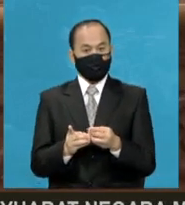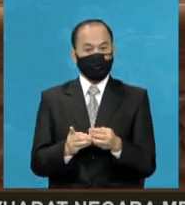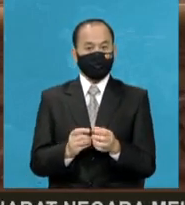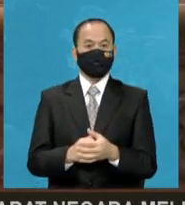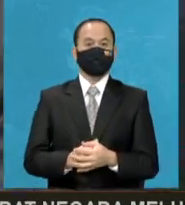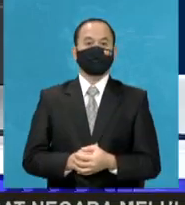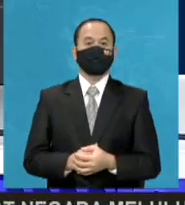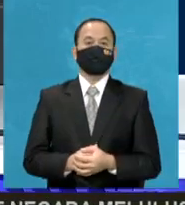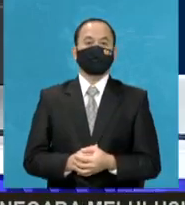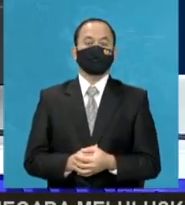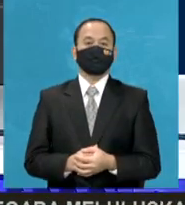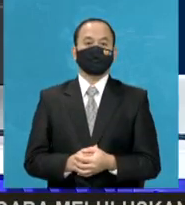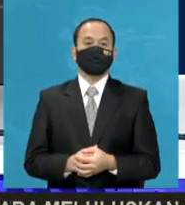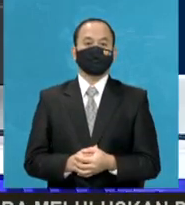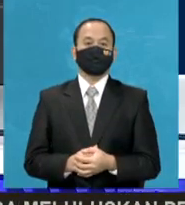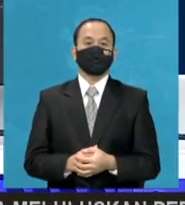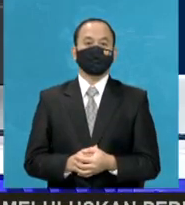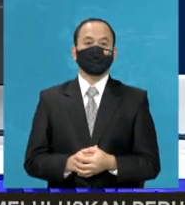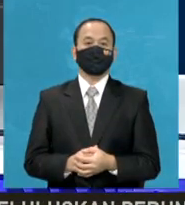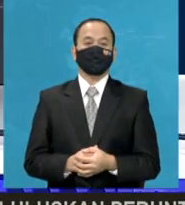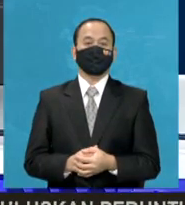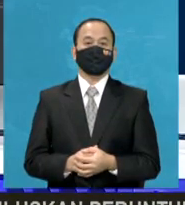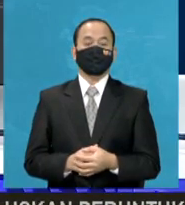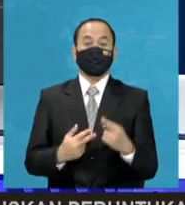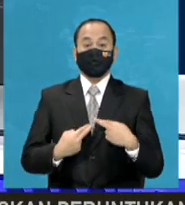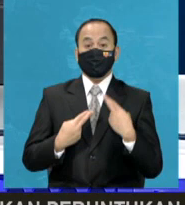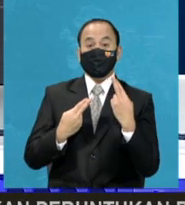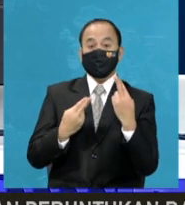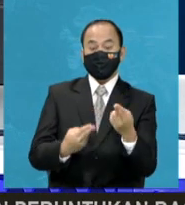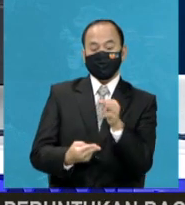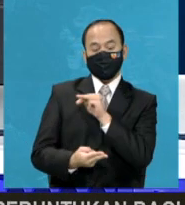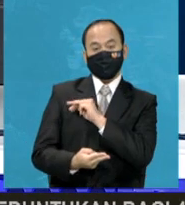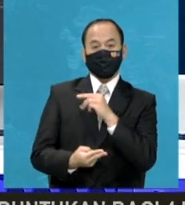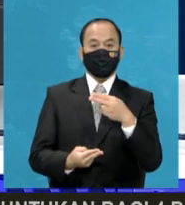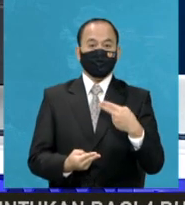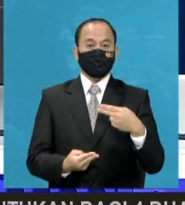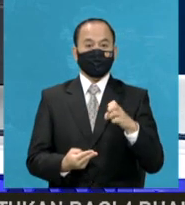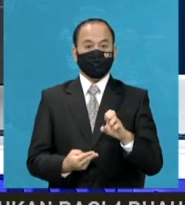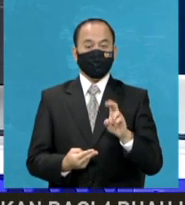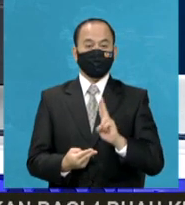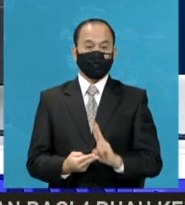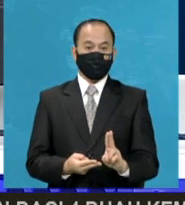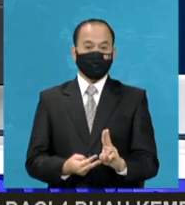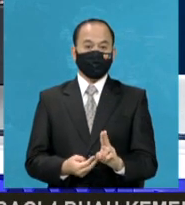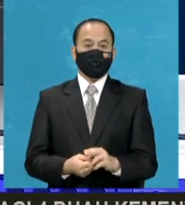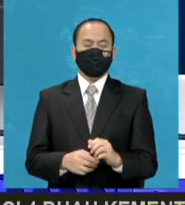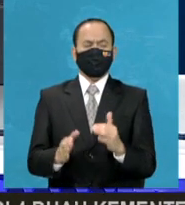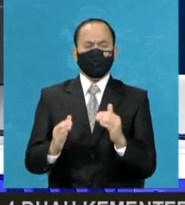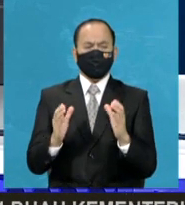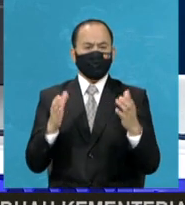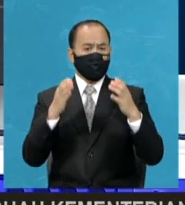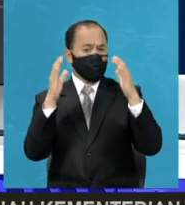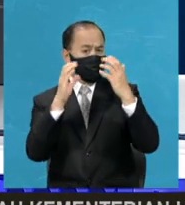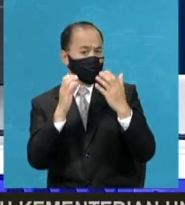online Hai ini punya respon menteri hauga mengenai rekabentuk masjid-masjid